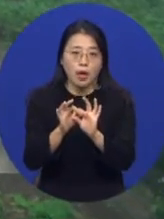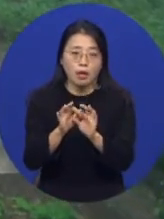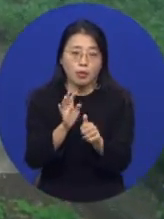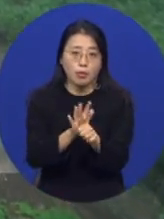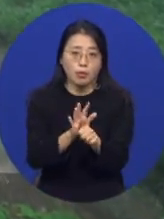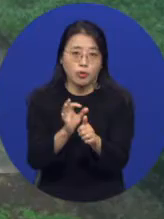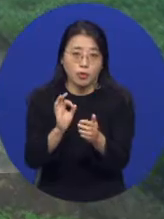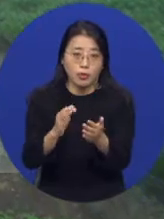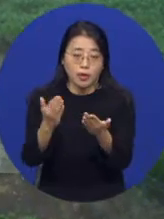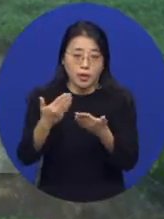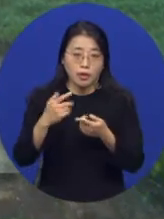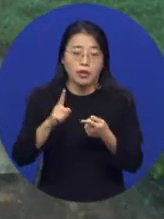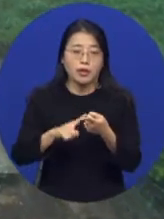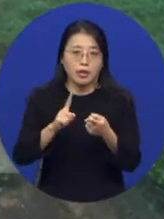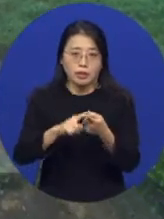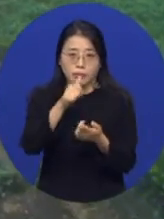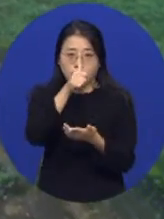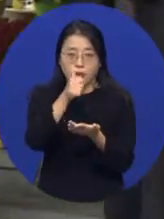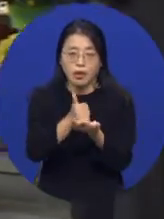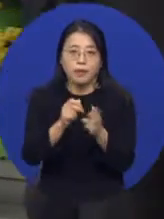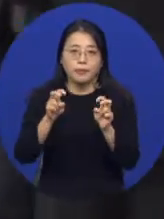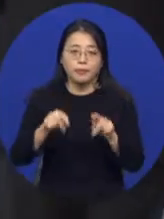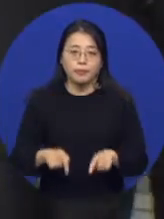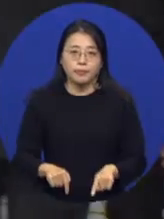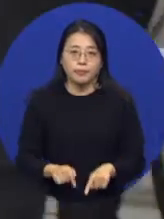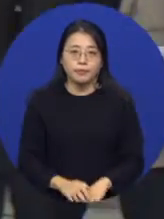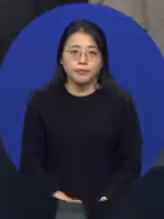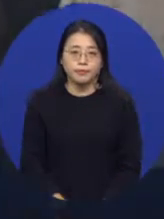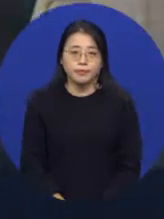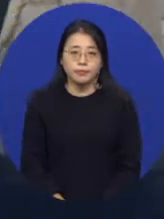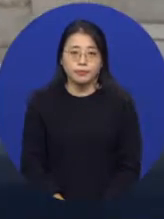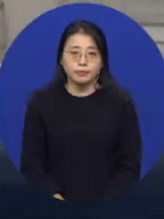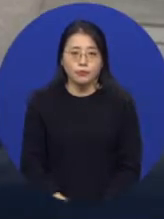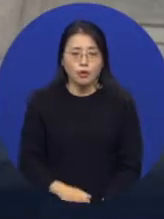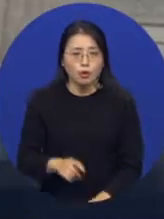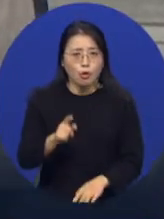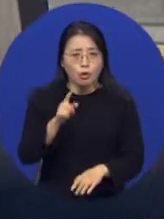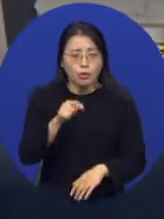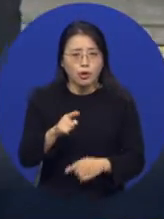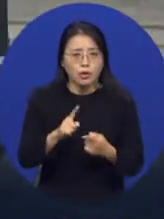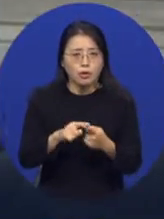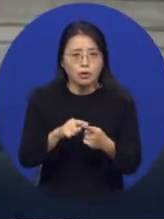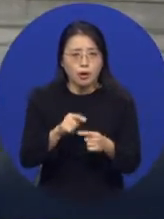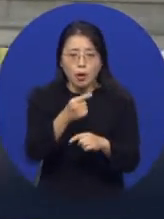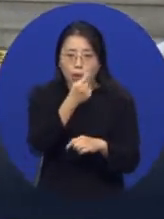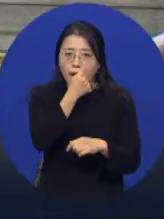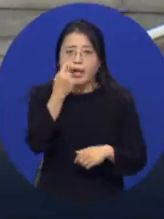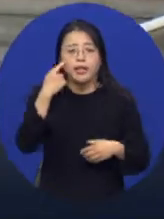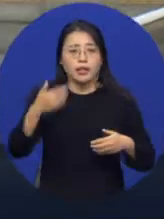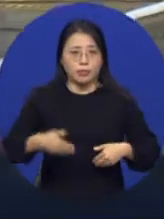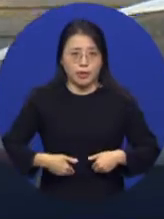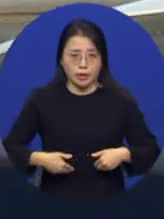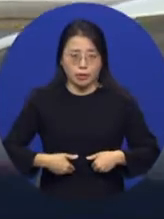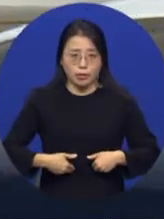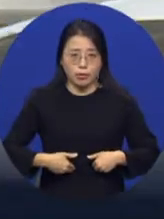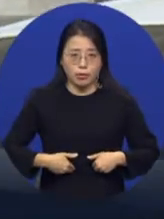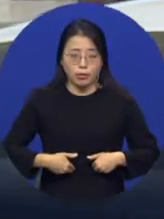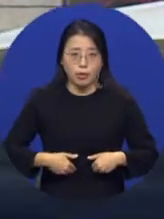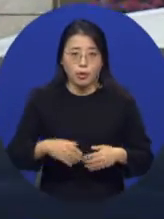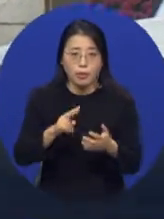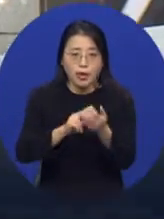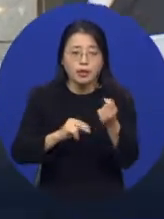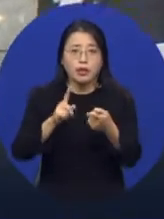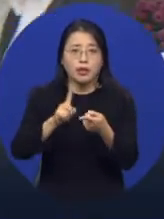고발 내용은 무혐의 처분했습니다. 그건 나중에 전혀 내용 모르고 내용 확인한 다음에. 그 농지 처분을 이제